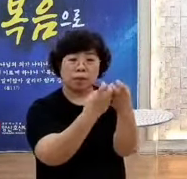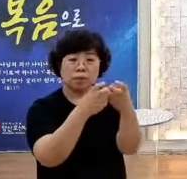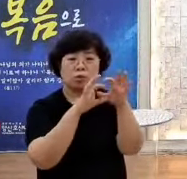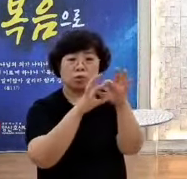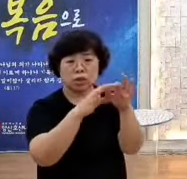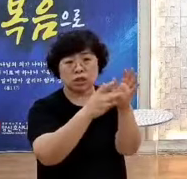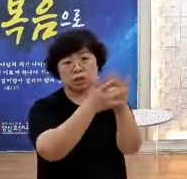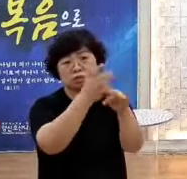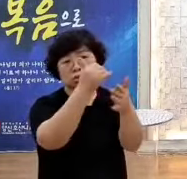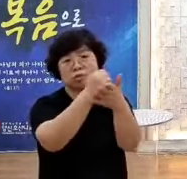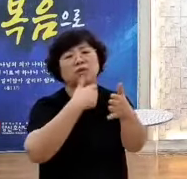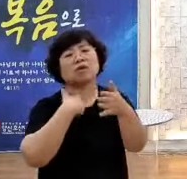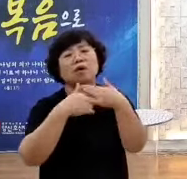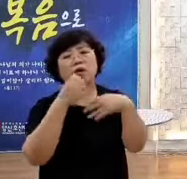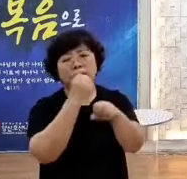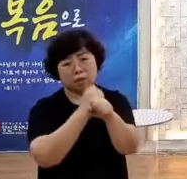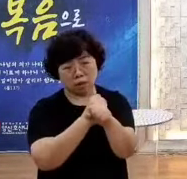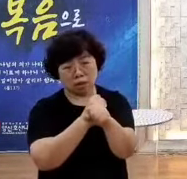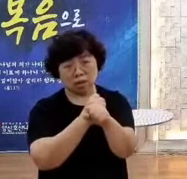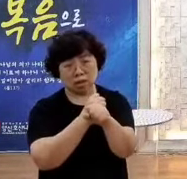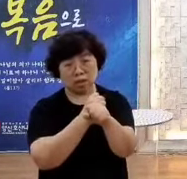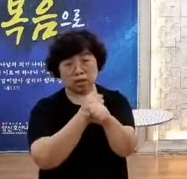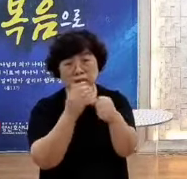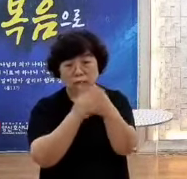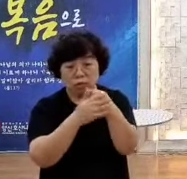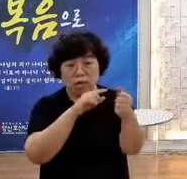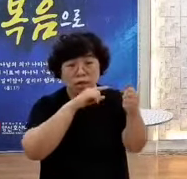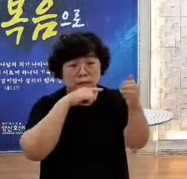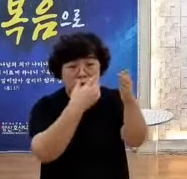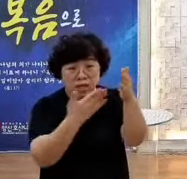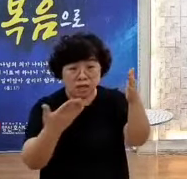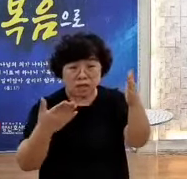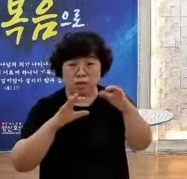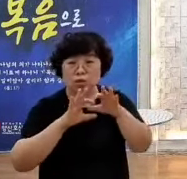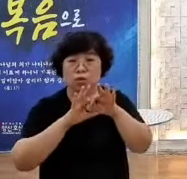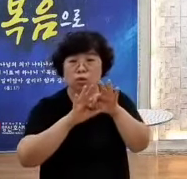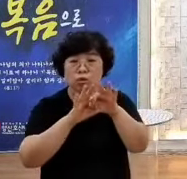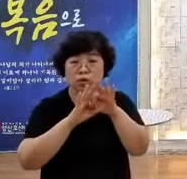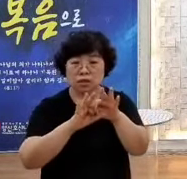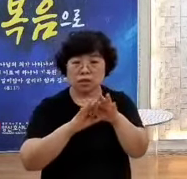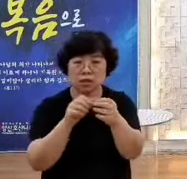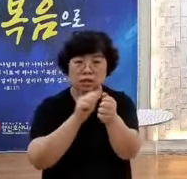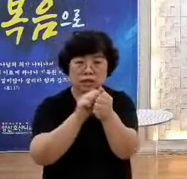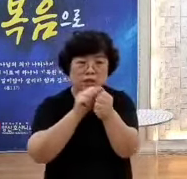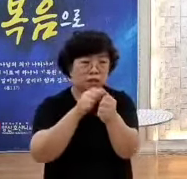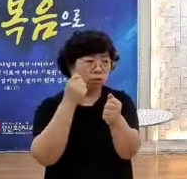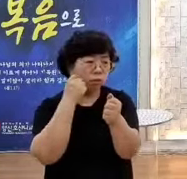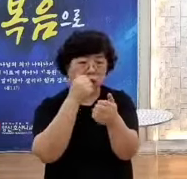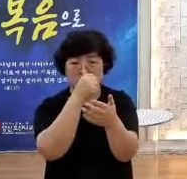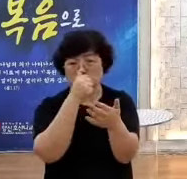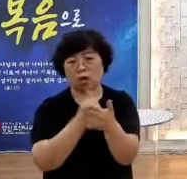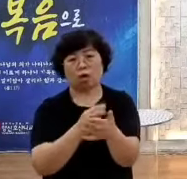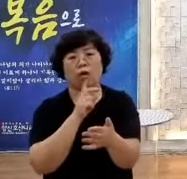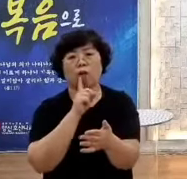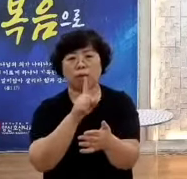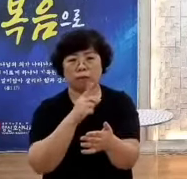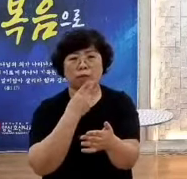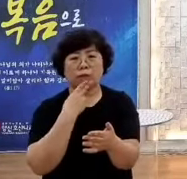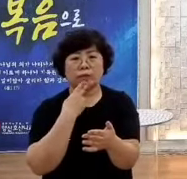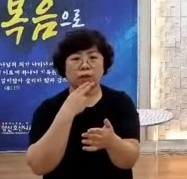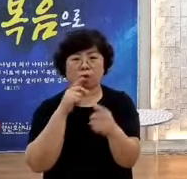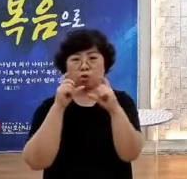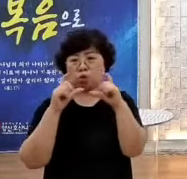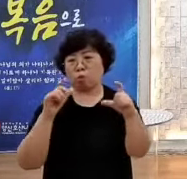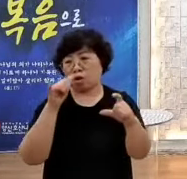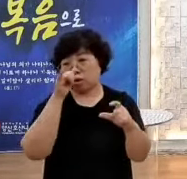죽어가는, 그래서 그 피가 사하지 못할 죄는 아무것도 없다. 하나님께서 이 땅에